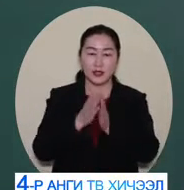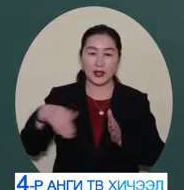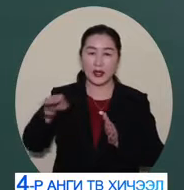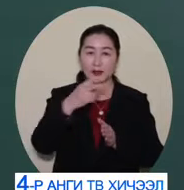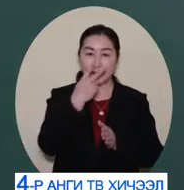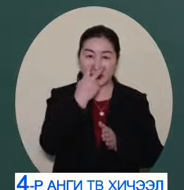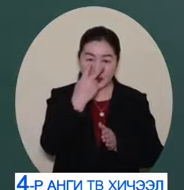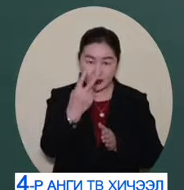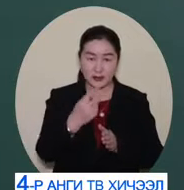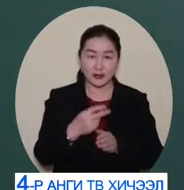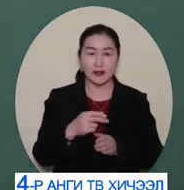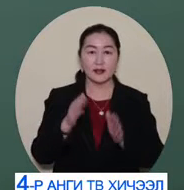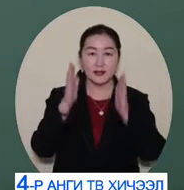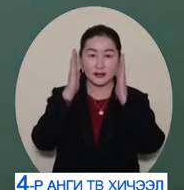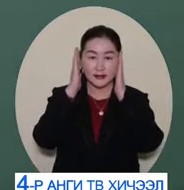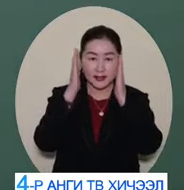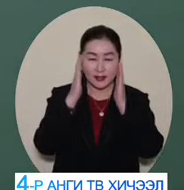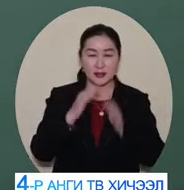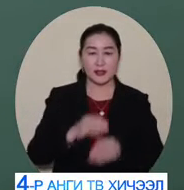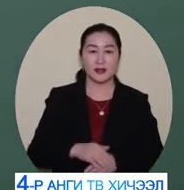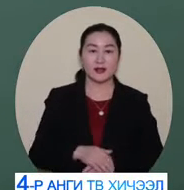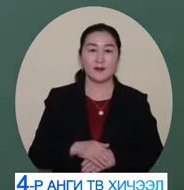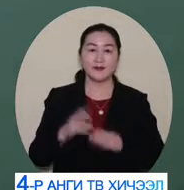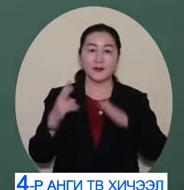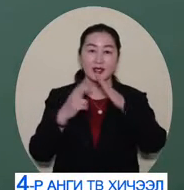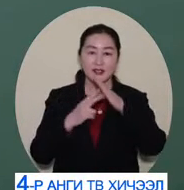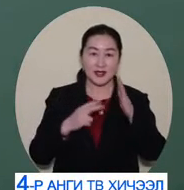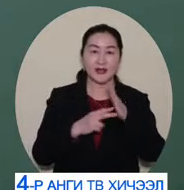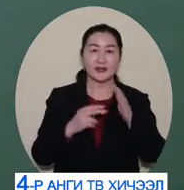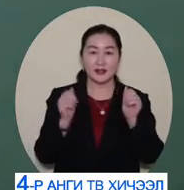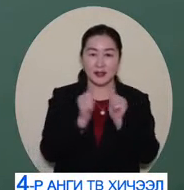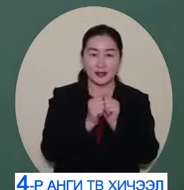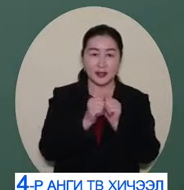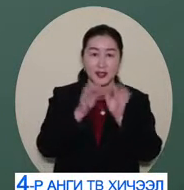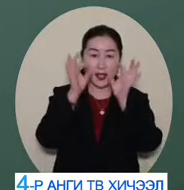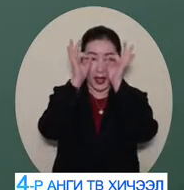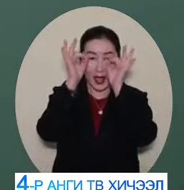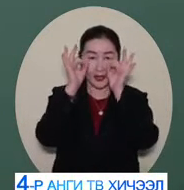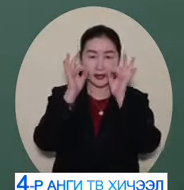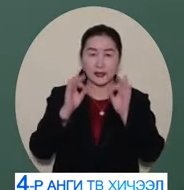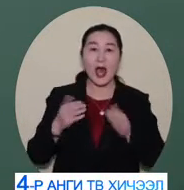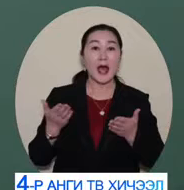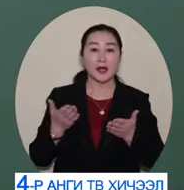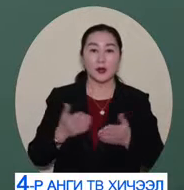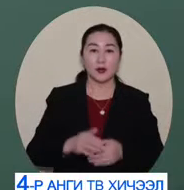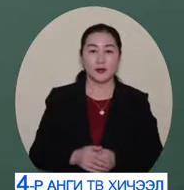Сайн ажиглаарай. За ширээнийхэн найз гайхах нь бас аргагүй юм байна тийм ээ.